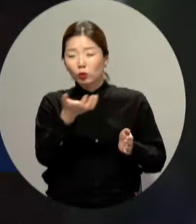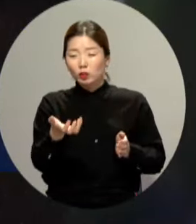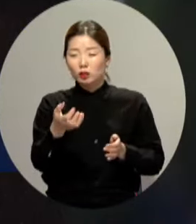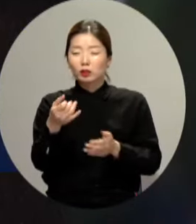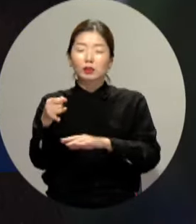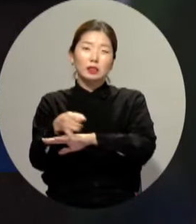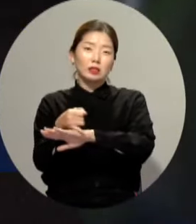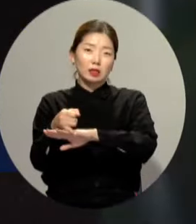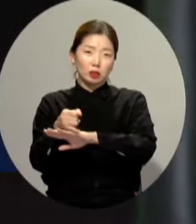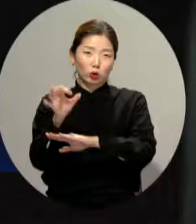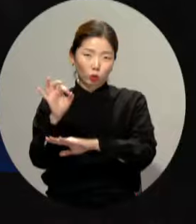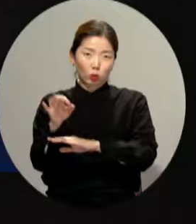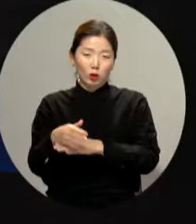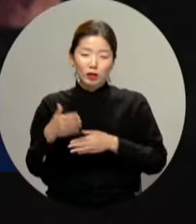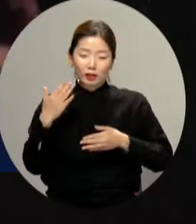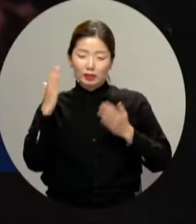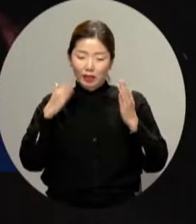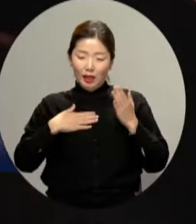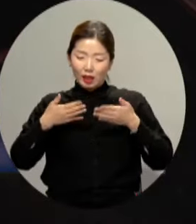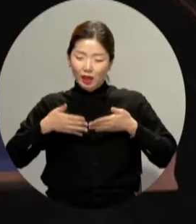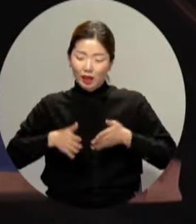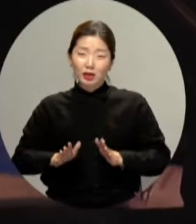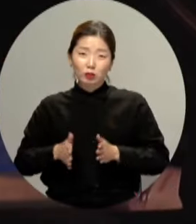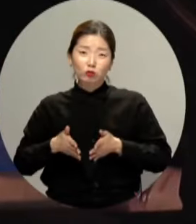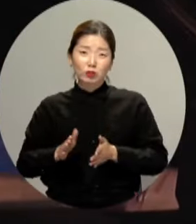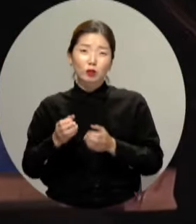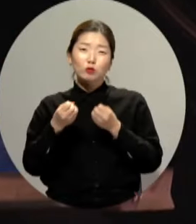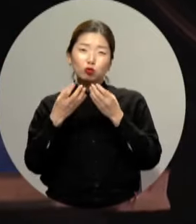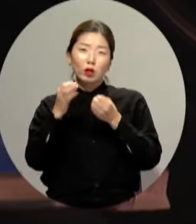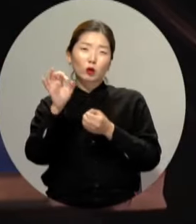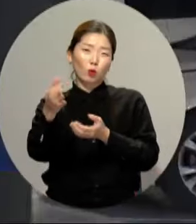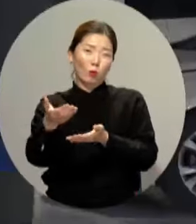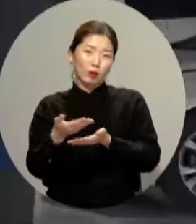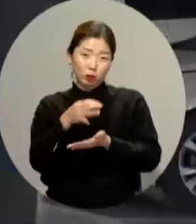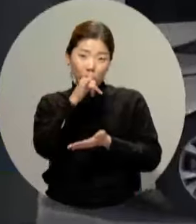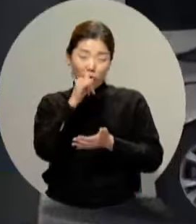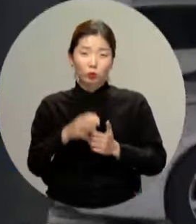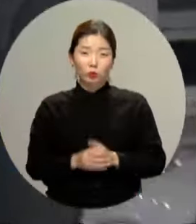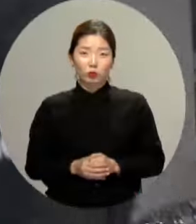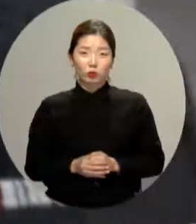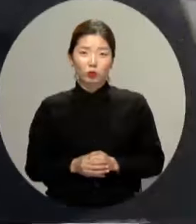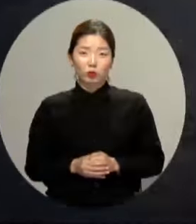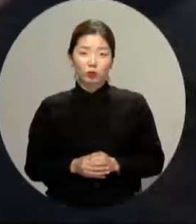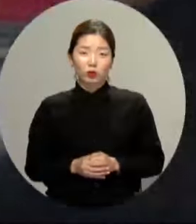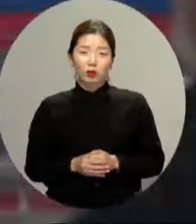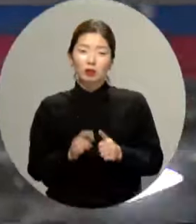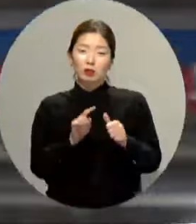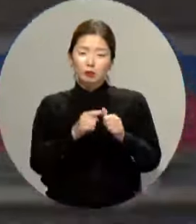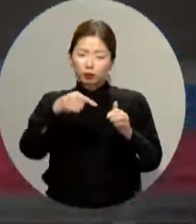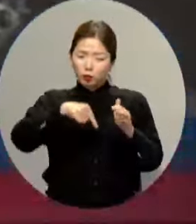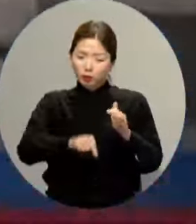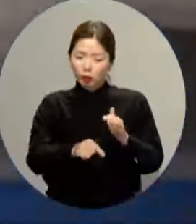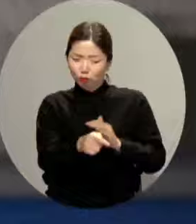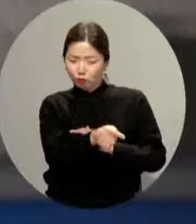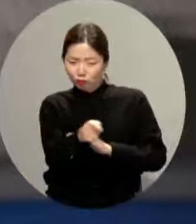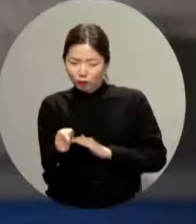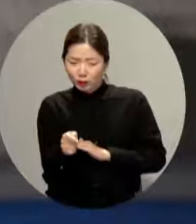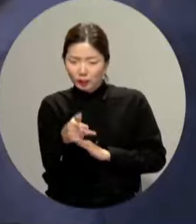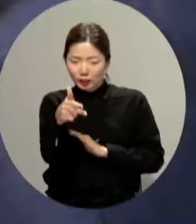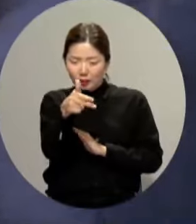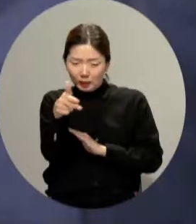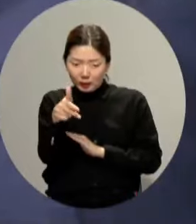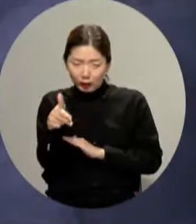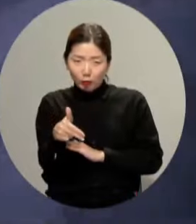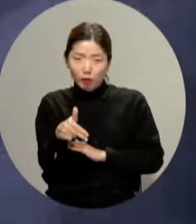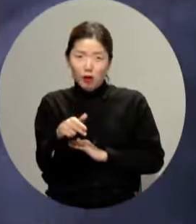있었던 돈이고요. 저희 애기 출산 축하금으로 많이 받았던 돈이 많이 있어요. 차량 털이범들은 지하주차장 내부의